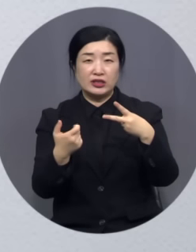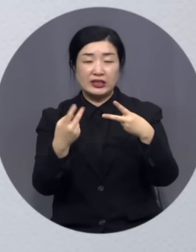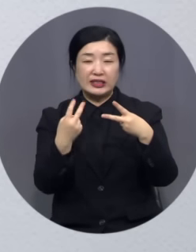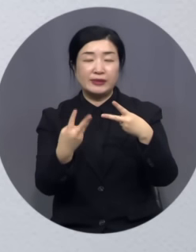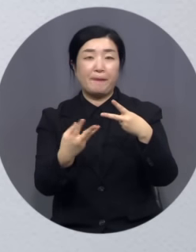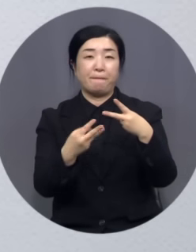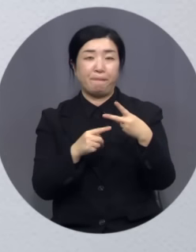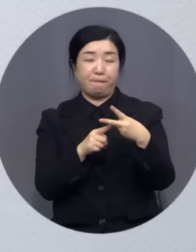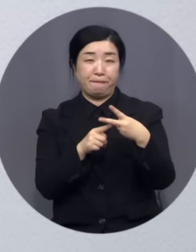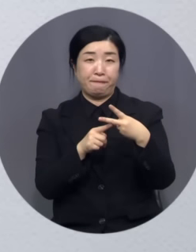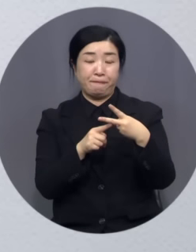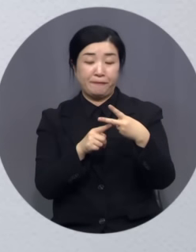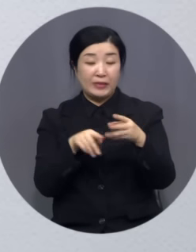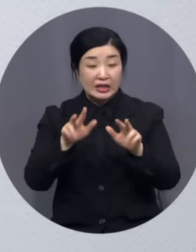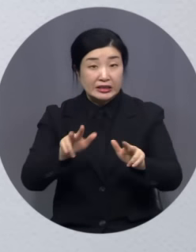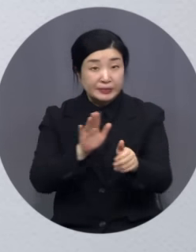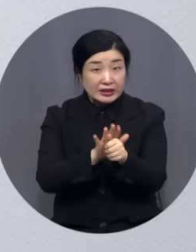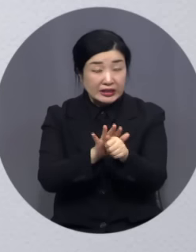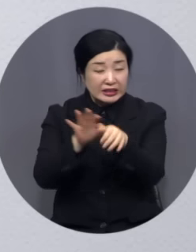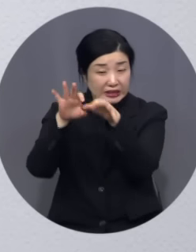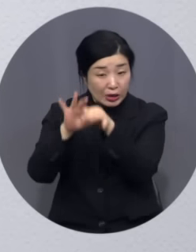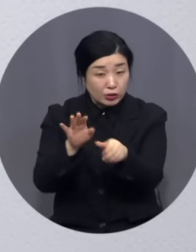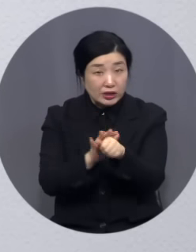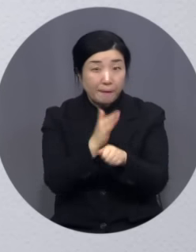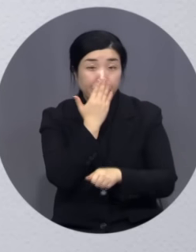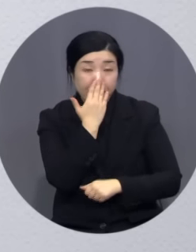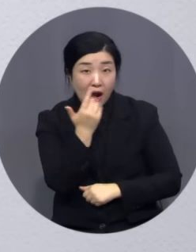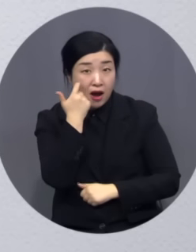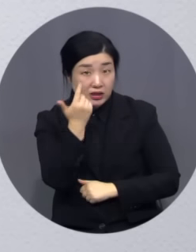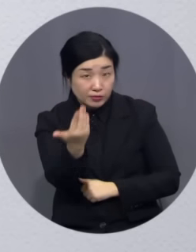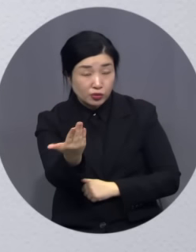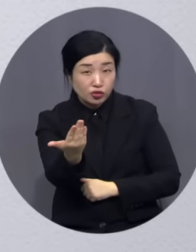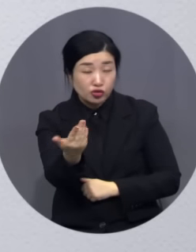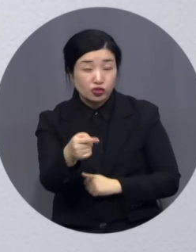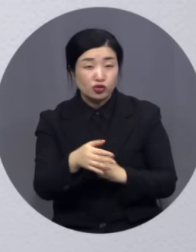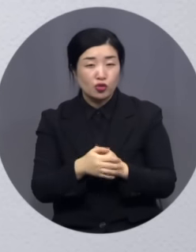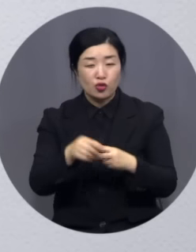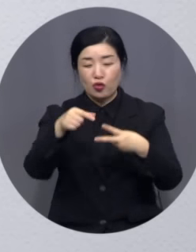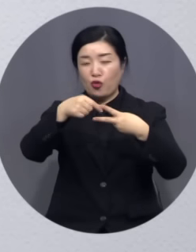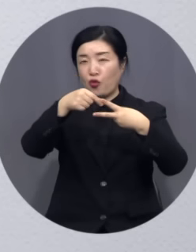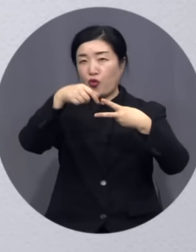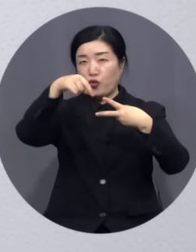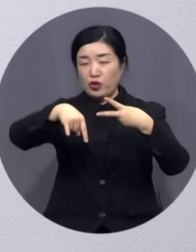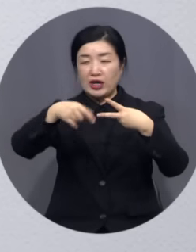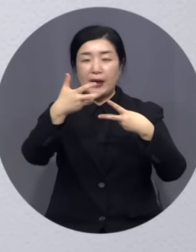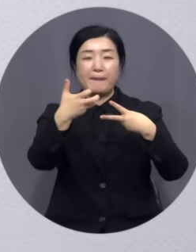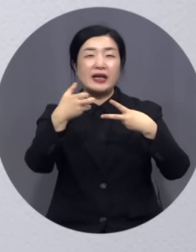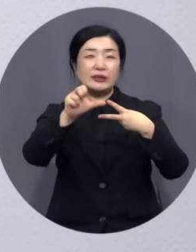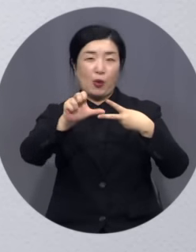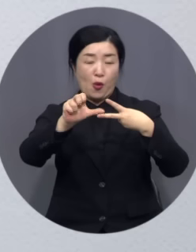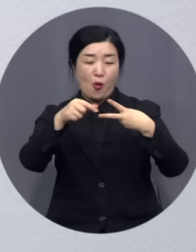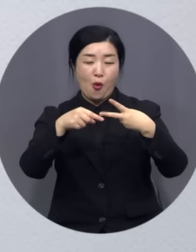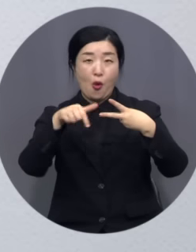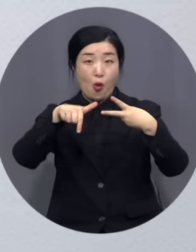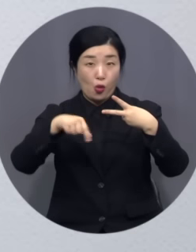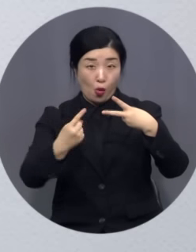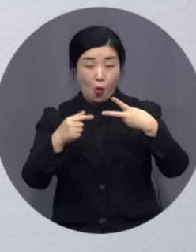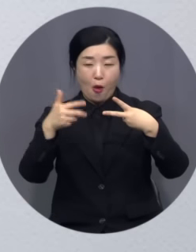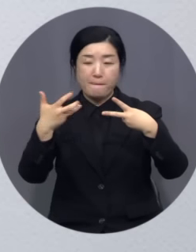있습니다 지금 지지하는 후보를 계속 지지하겠다는 질문에 대해서는 위성곤 후보 85% 고기철